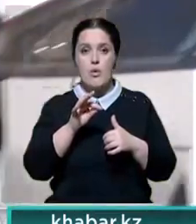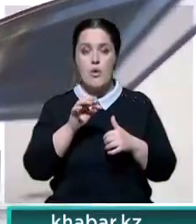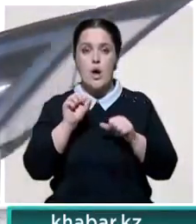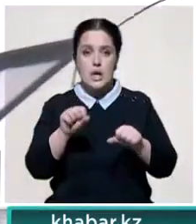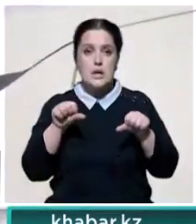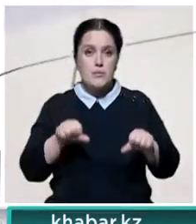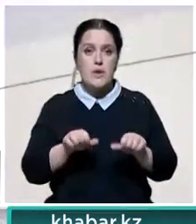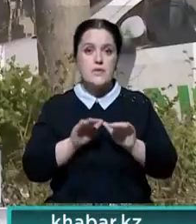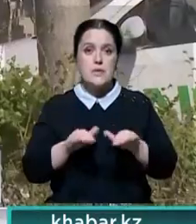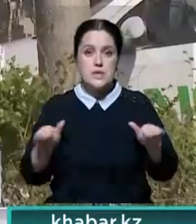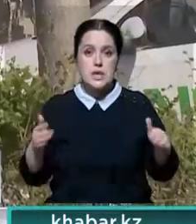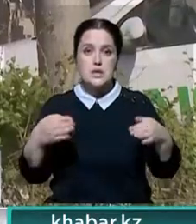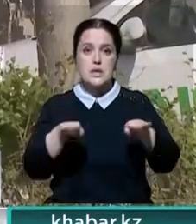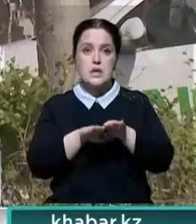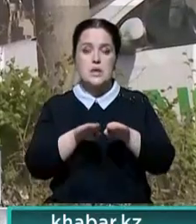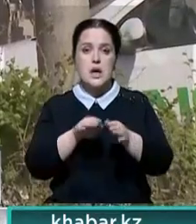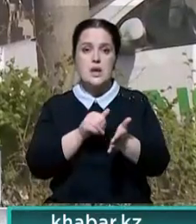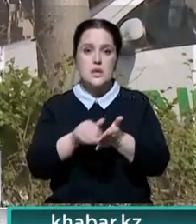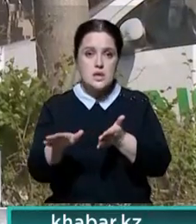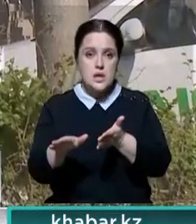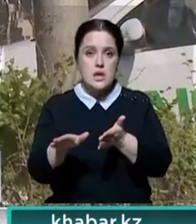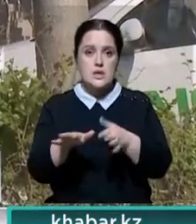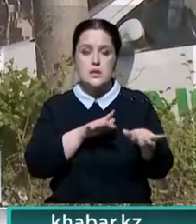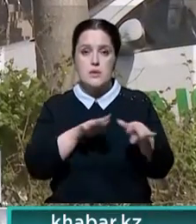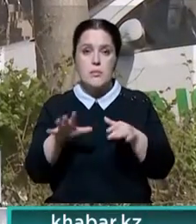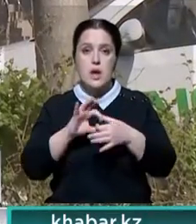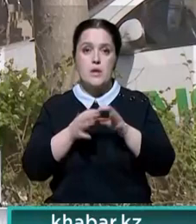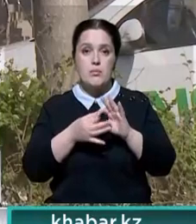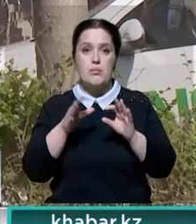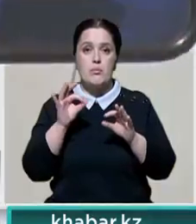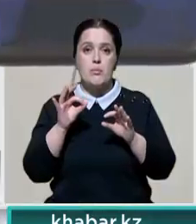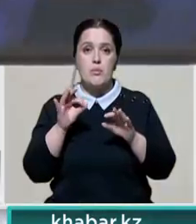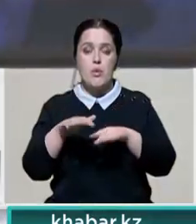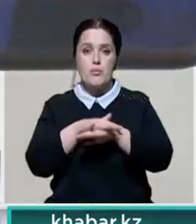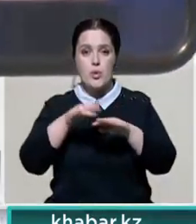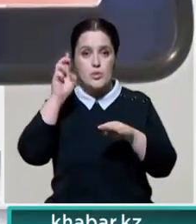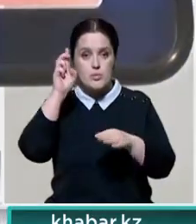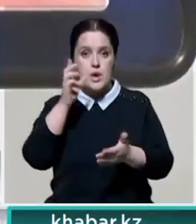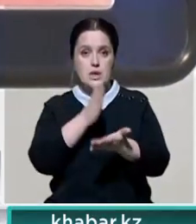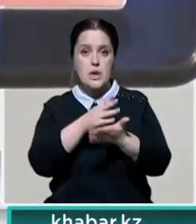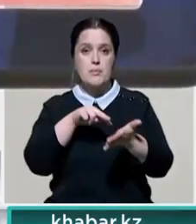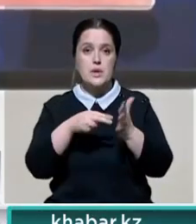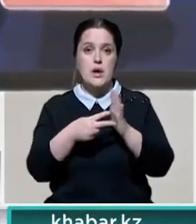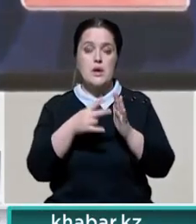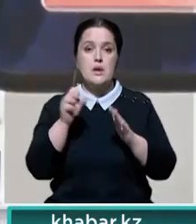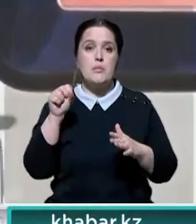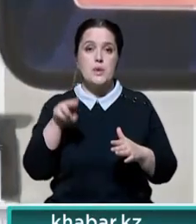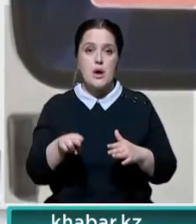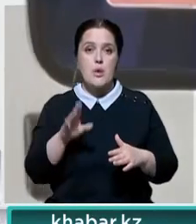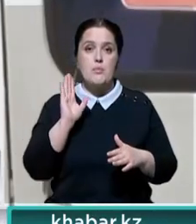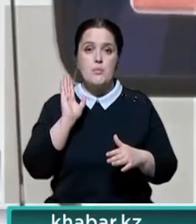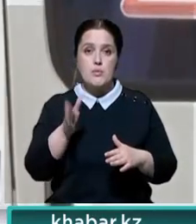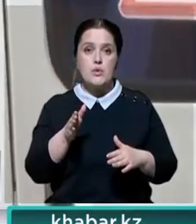детей. От церемонии закрытия решили отказаться. Республиканскую олимпиаду по общественно-гуманитарному направлению, запланированную на